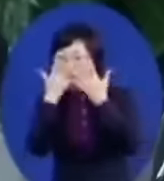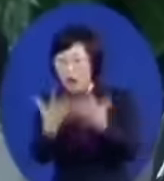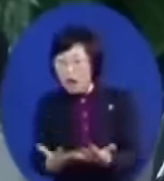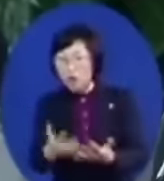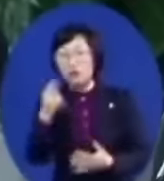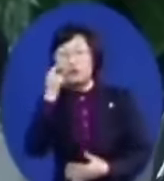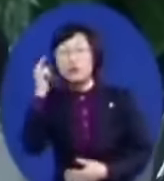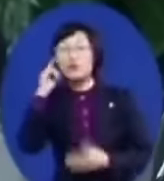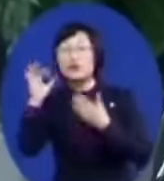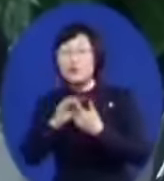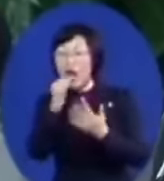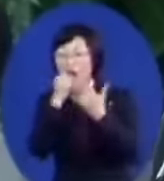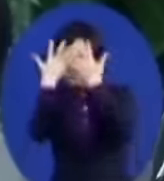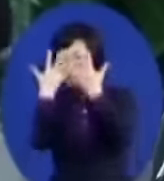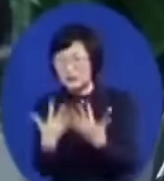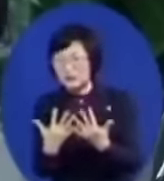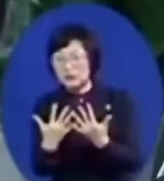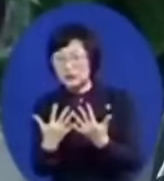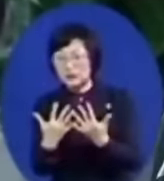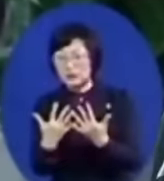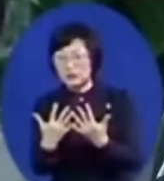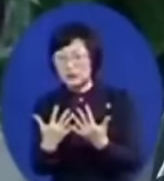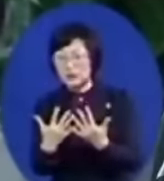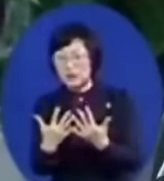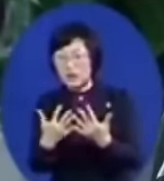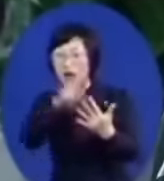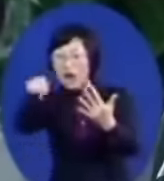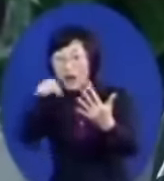감방이 특수해서 감방 안에